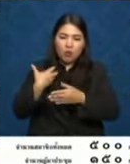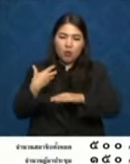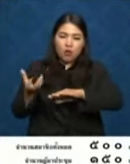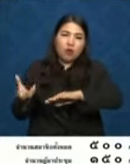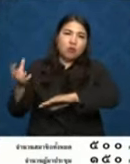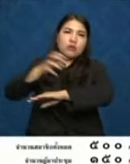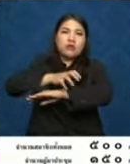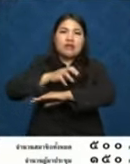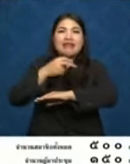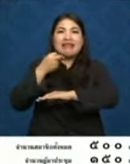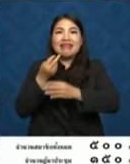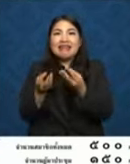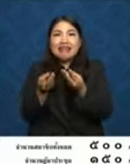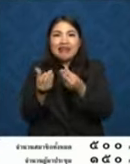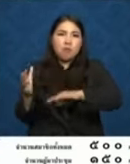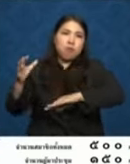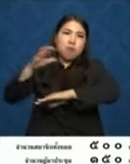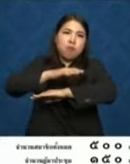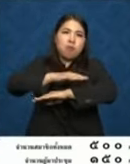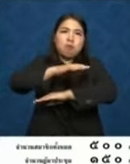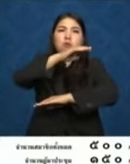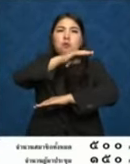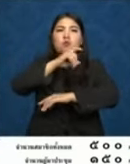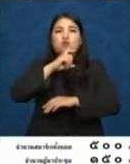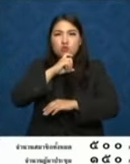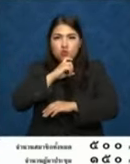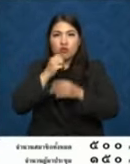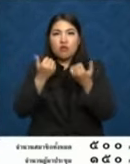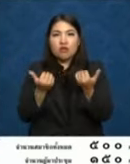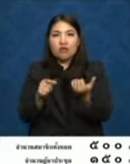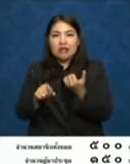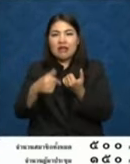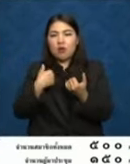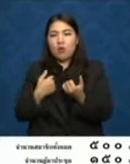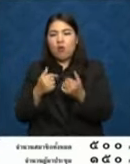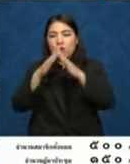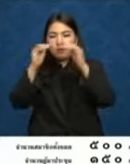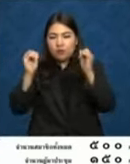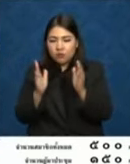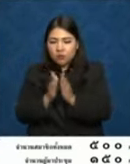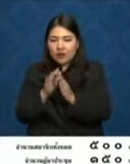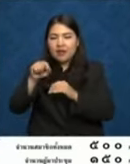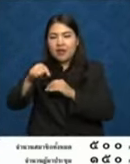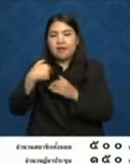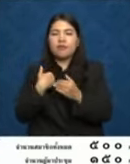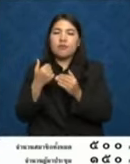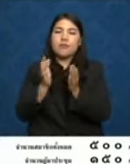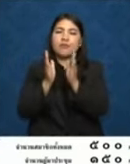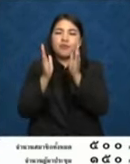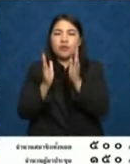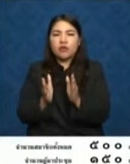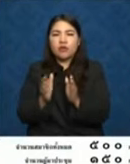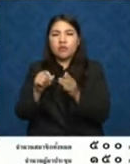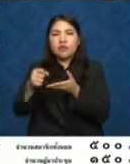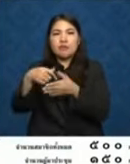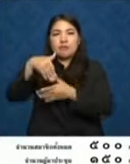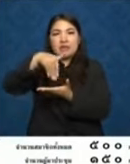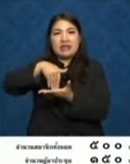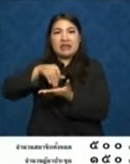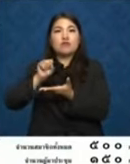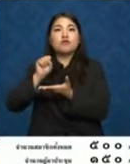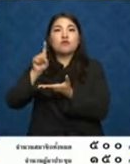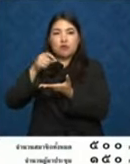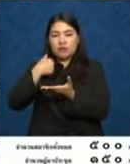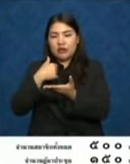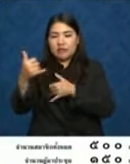ดโบสถ์ล่างถือว่าเป็นสถานที่สำคัญที่เป็นจุดศูนย์รวมการช่วยเหลือประชาชนที่ได้รับความเดือดร้อนจากน้ำท่วมของอำเภอเ